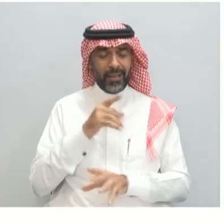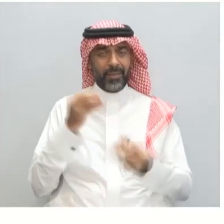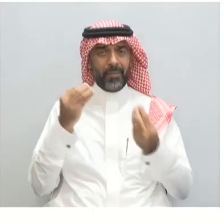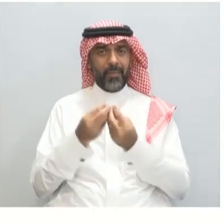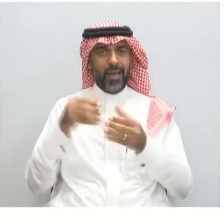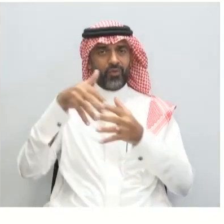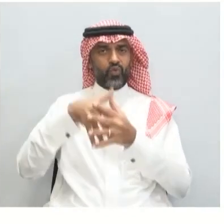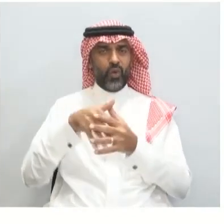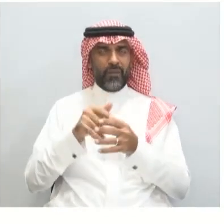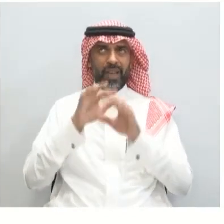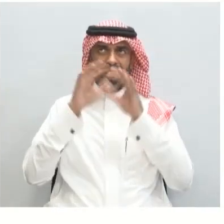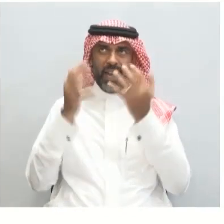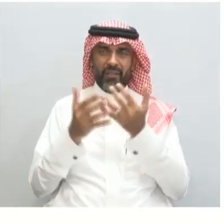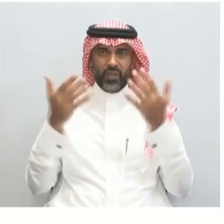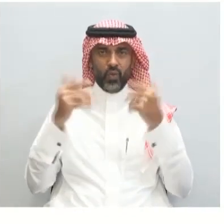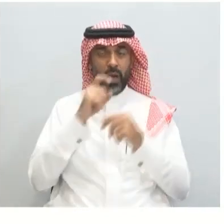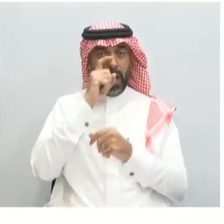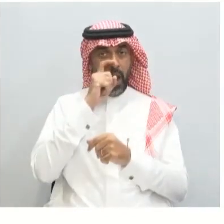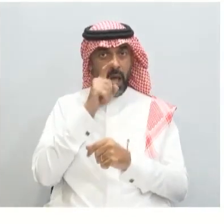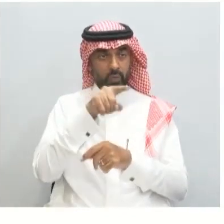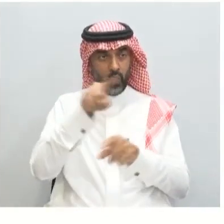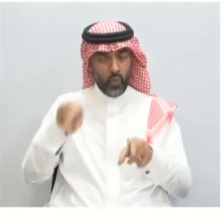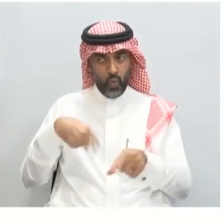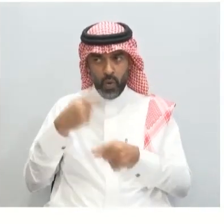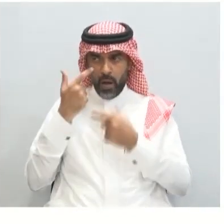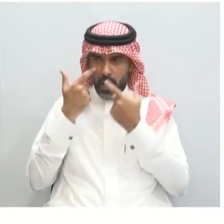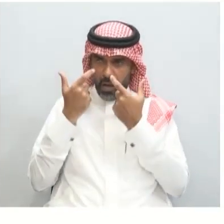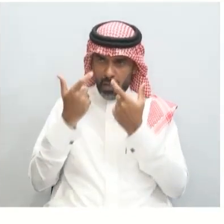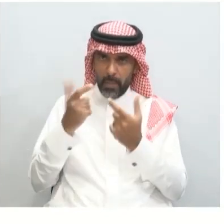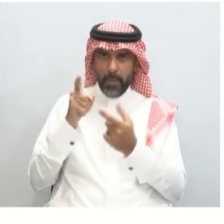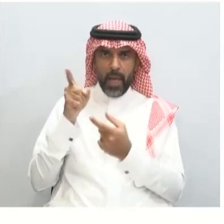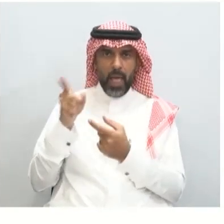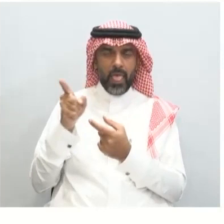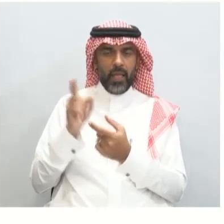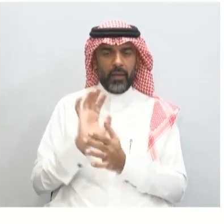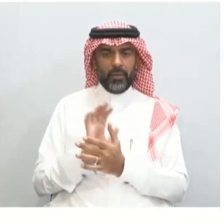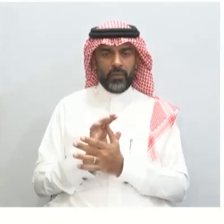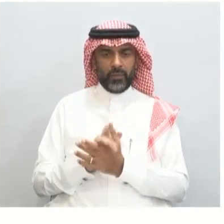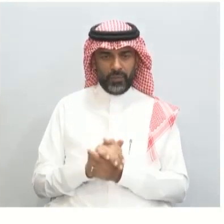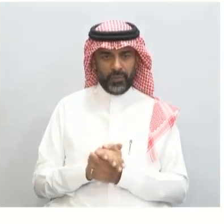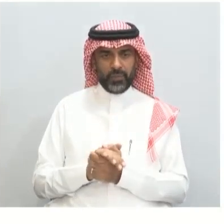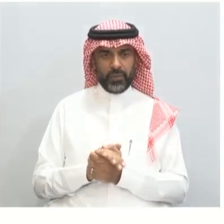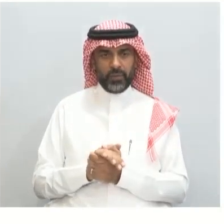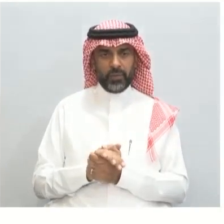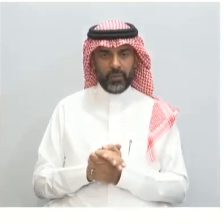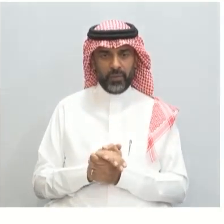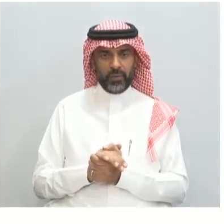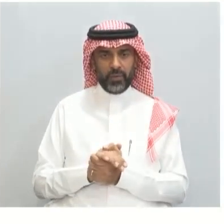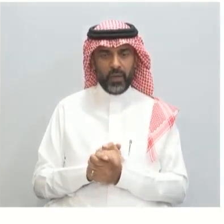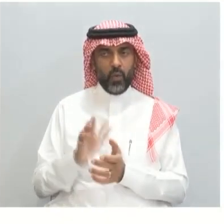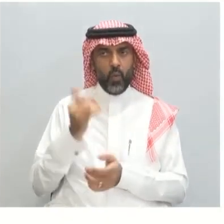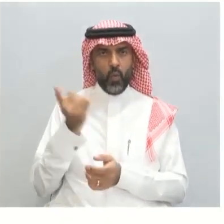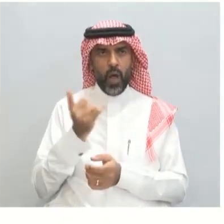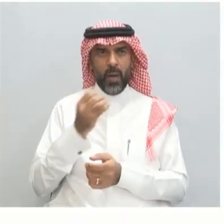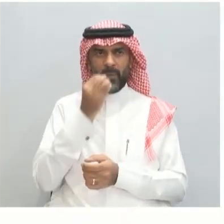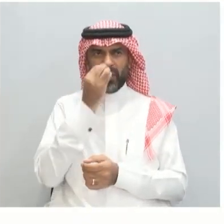الغلاف فلا بد ان نحرص تمام الحرص على هذا وتعرفنا ايضا انا وانتم على اهم